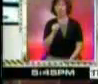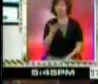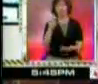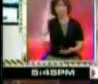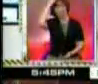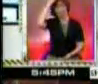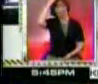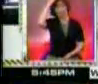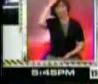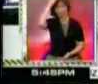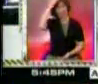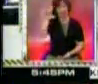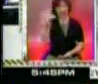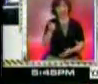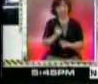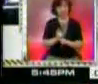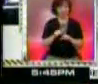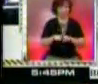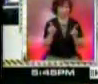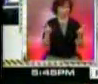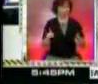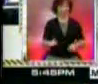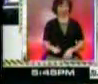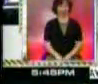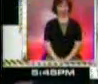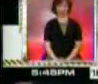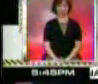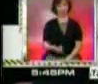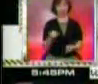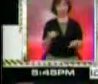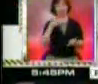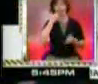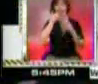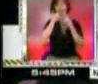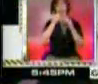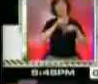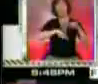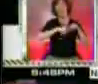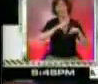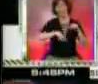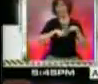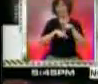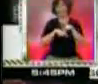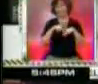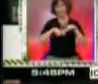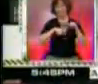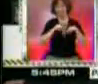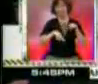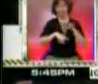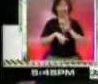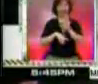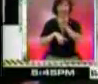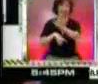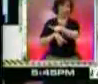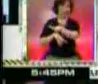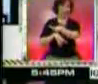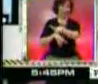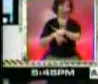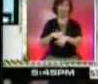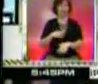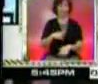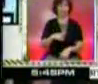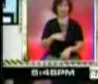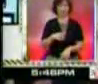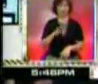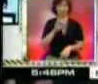yan. Ayan, iba na. Kanyado na. Ito, kaibigan natin to. Si Colonel Tambungan. Colonel Molave,